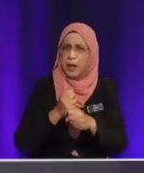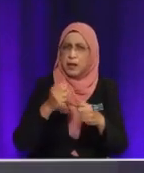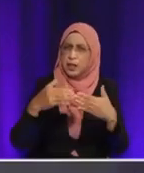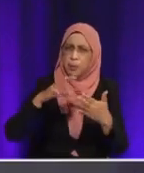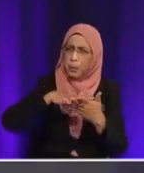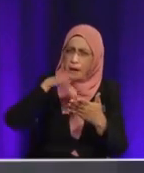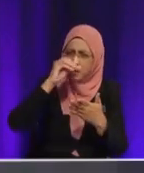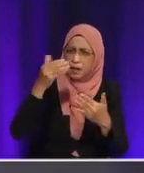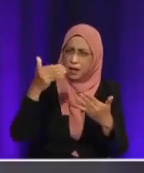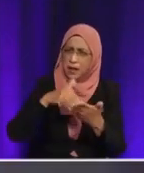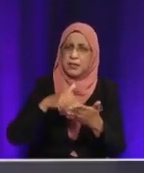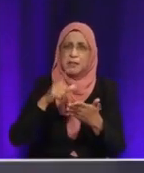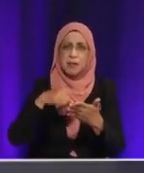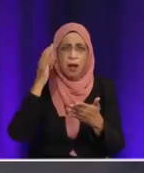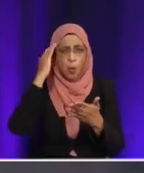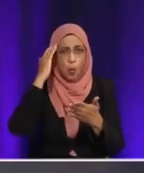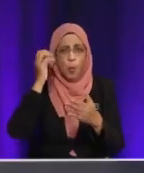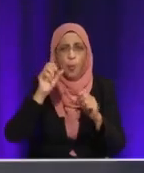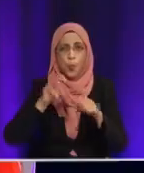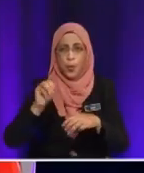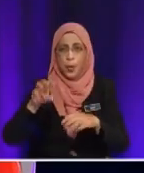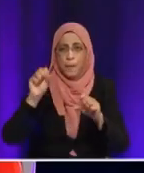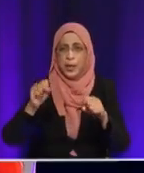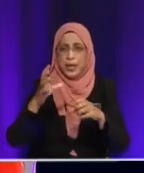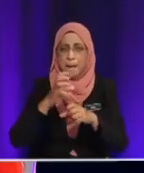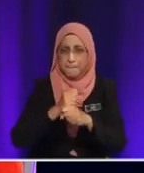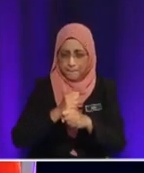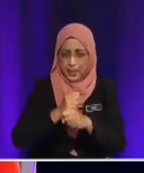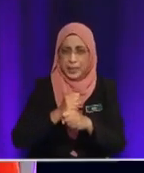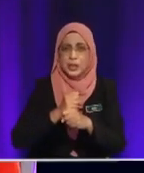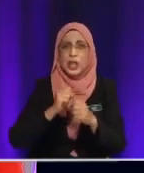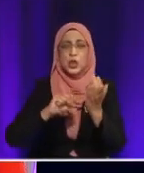cikgu? Okey. Murid-murid semua boleh mendapatkan sumber